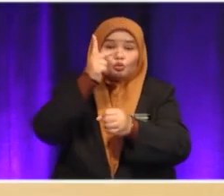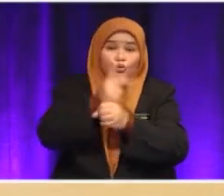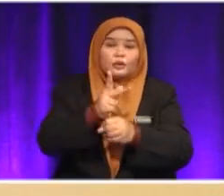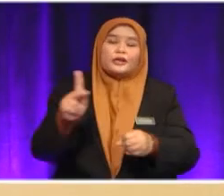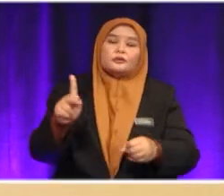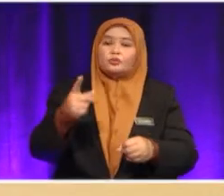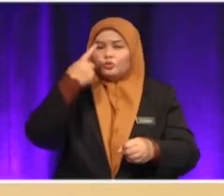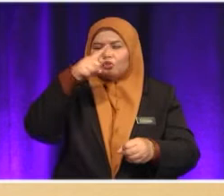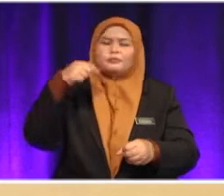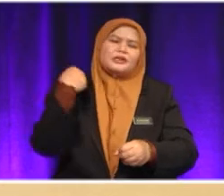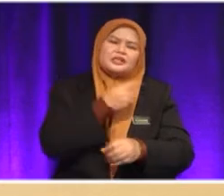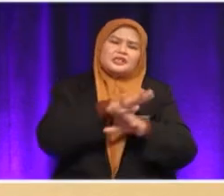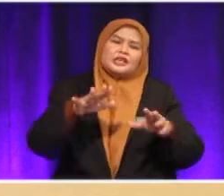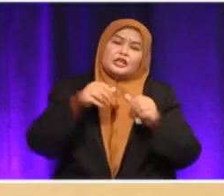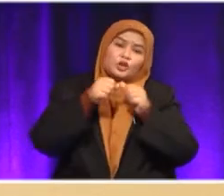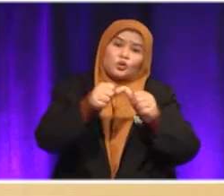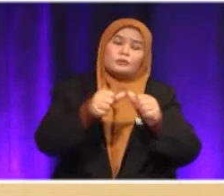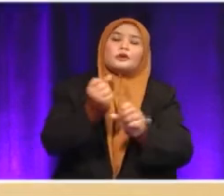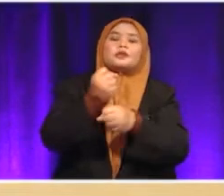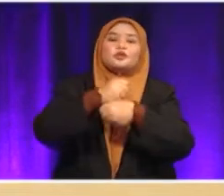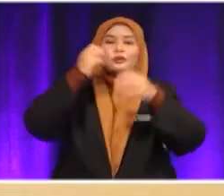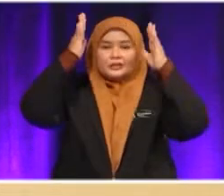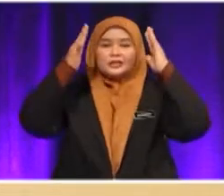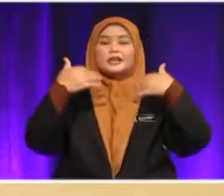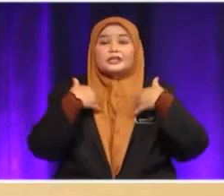untuk tidak sertai pembentukan Malaysia